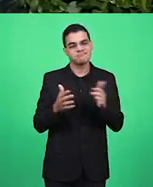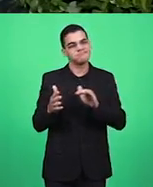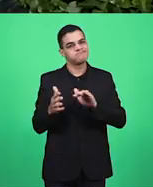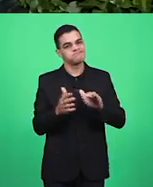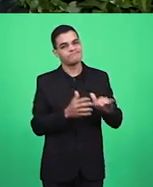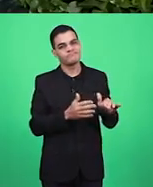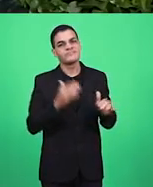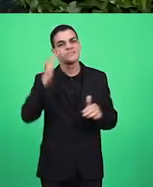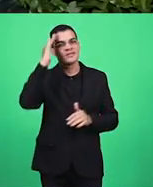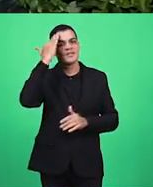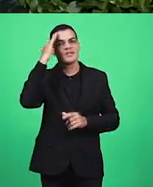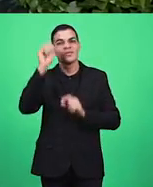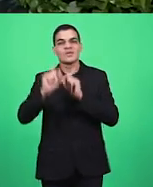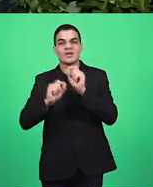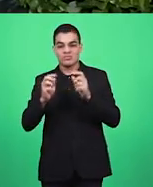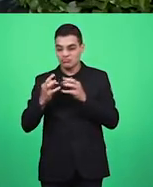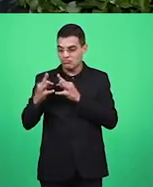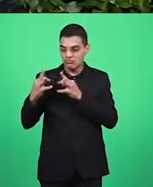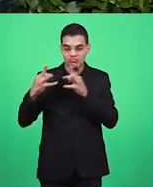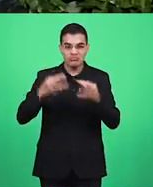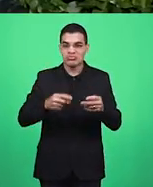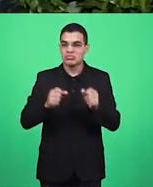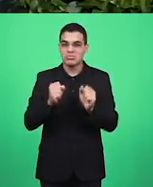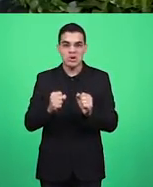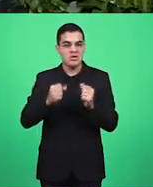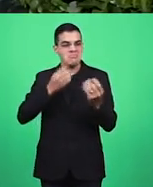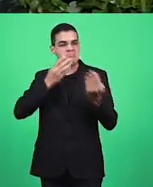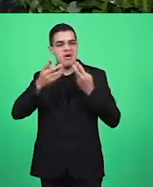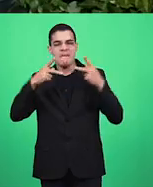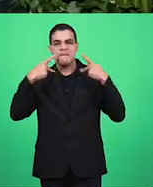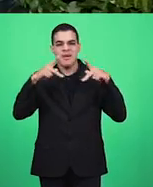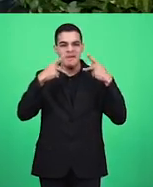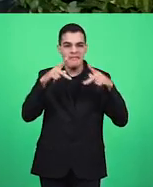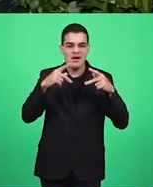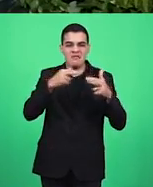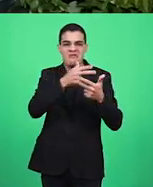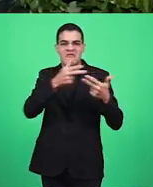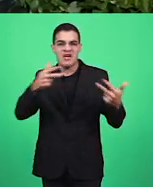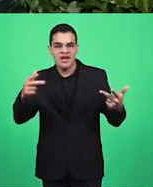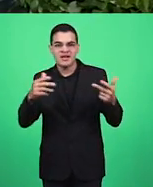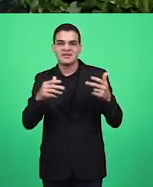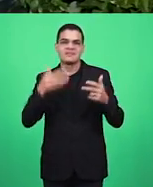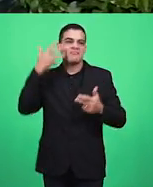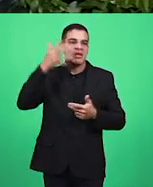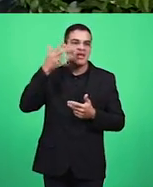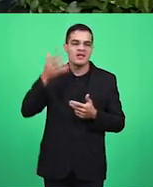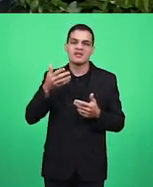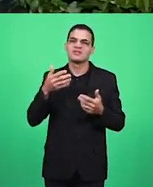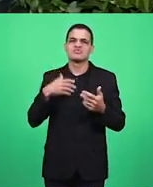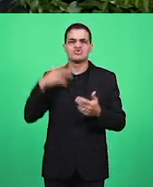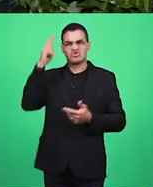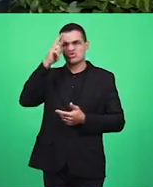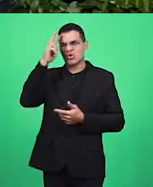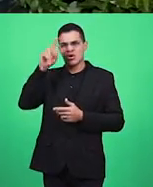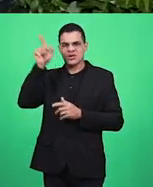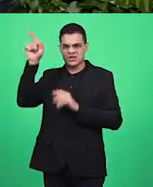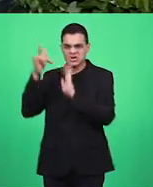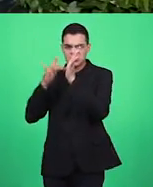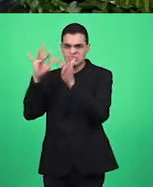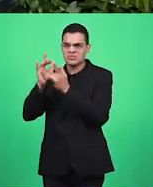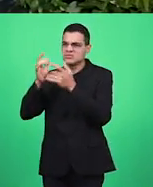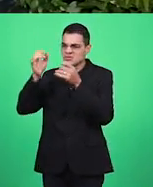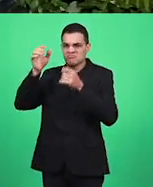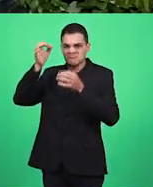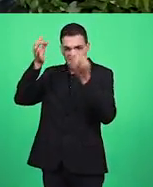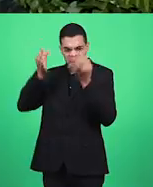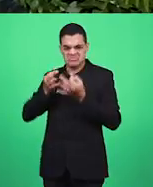Все можно говорить об Иисусе, столько проповедей красивых, да? История Иисуса, она прекрасная,